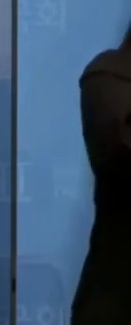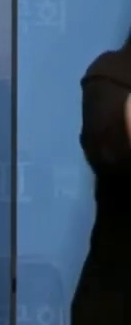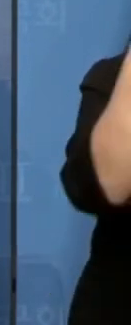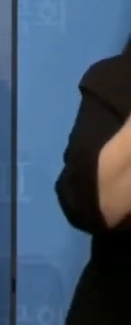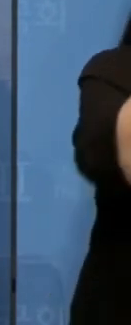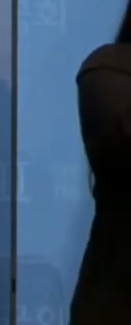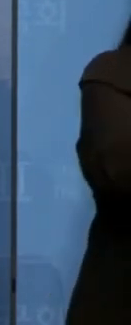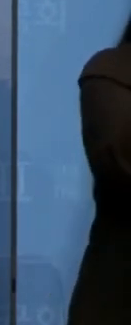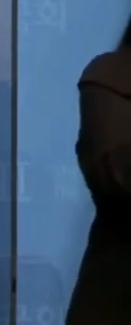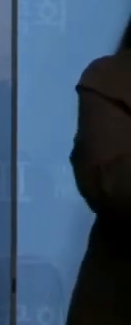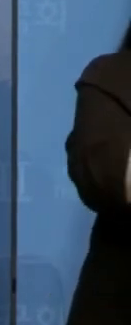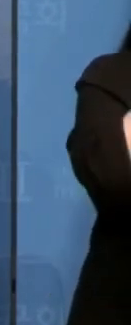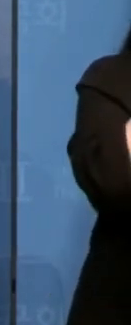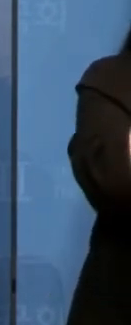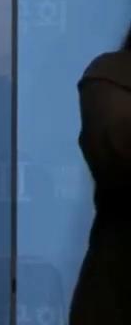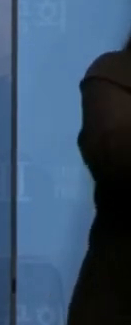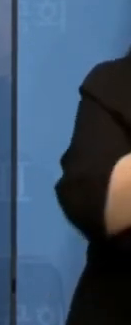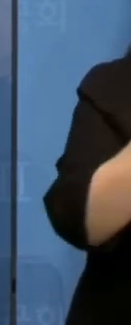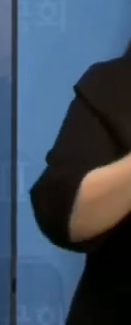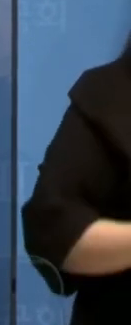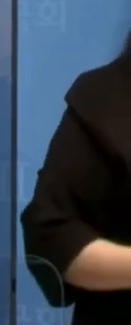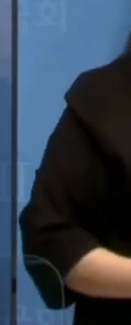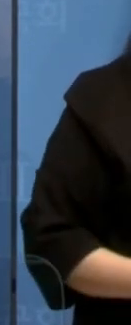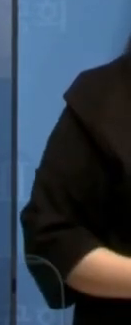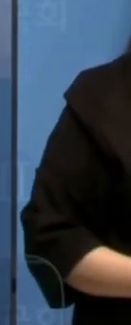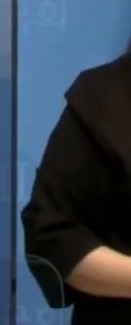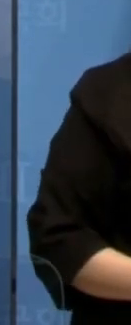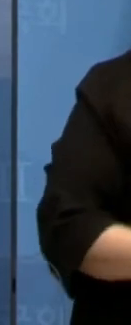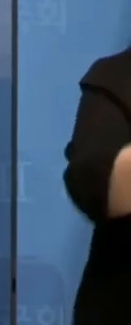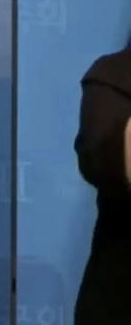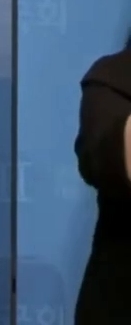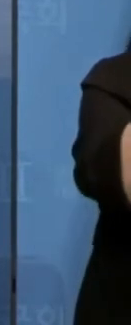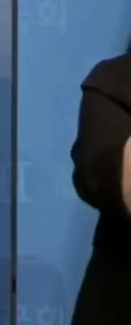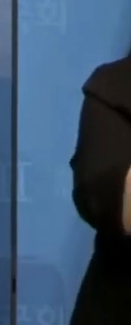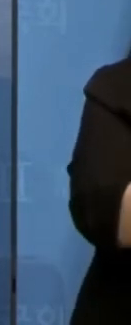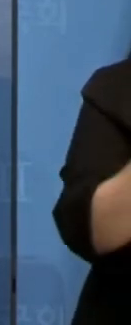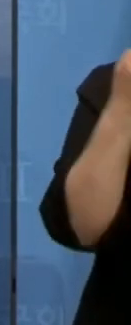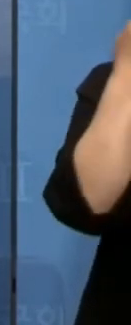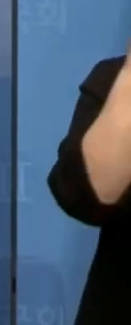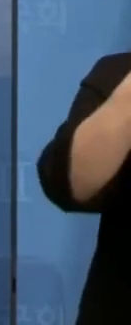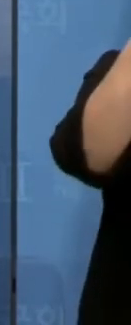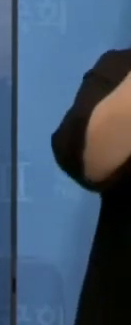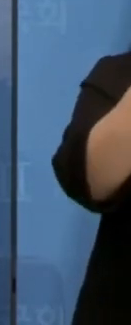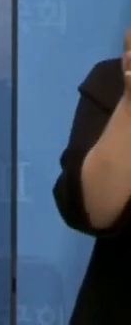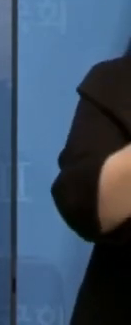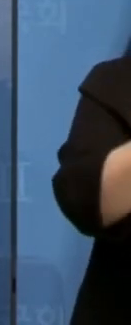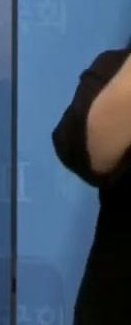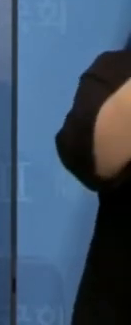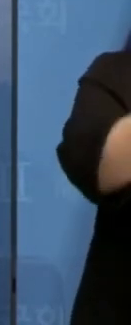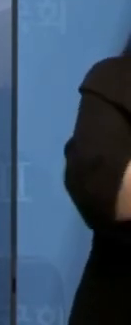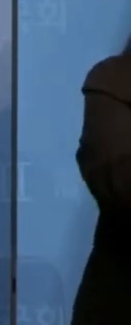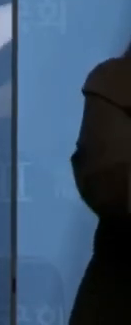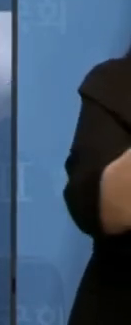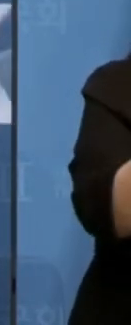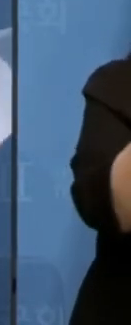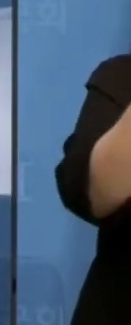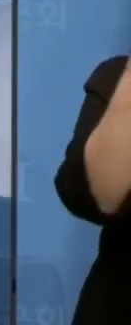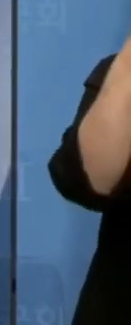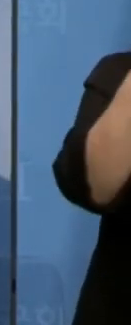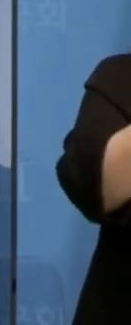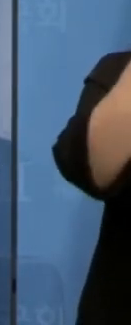또한 당연히 받아야 합니다. 여섯 번째, 가상자산 사업자들은 가상자산 협회에